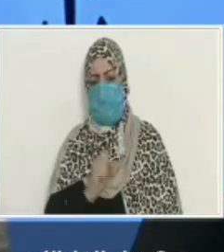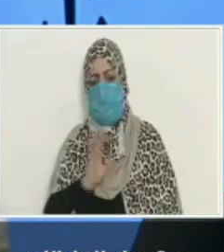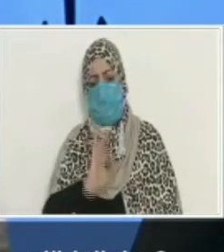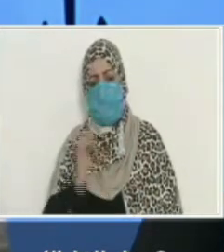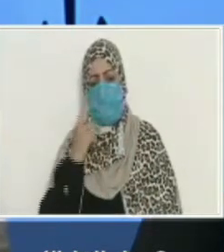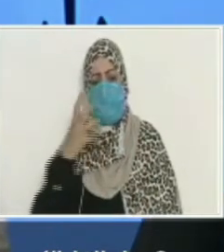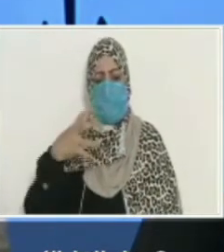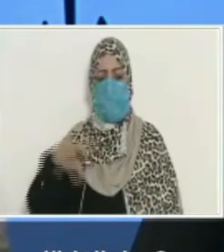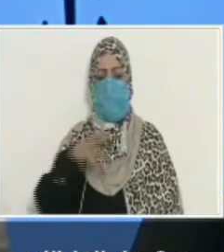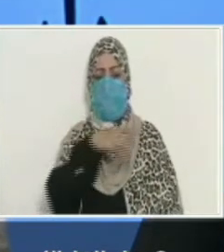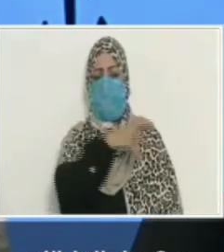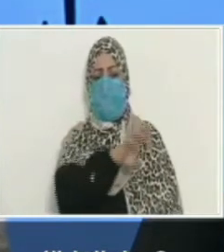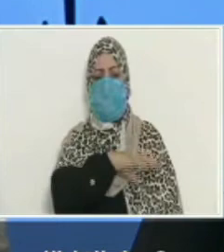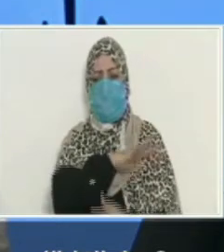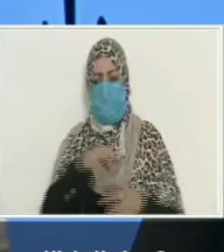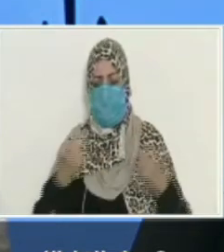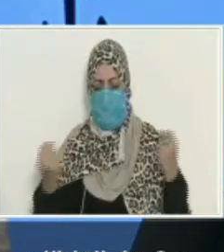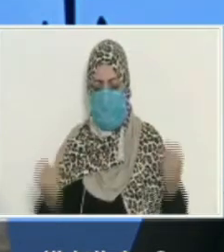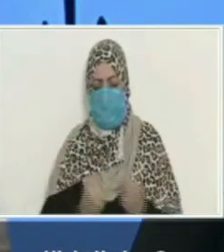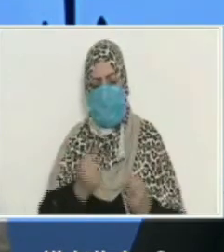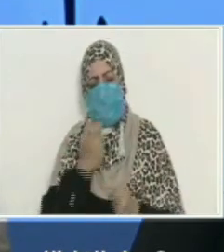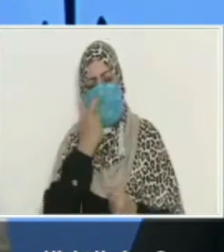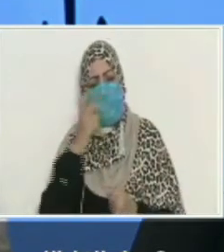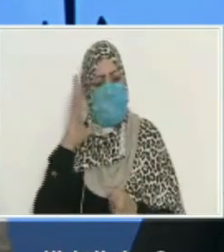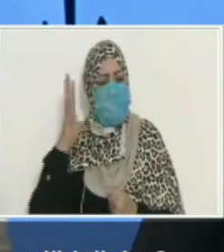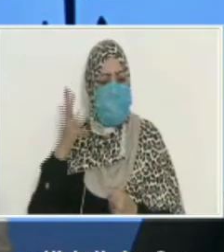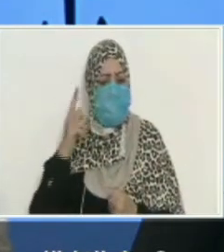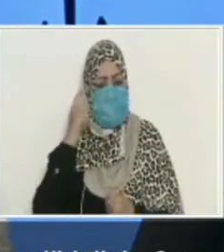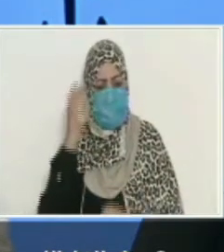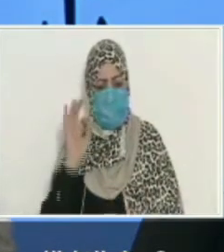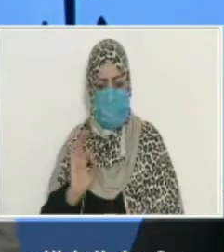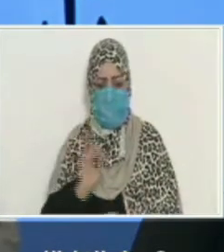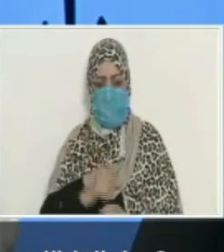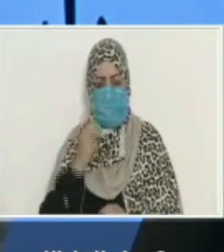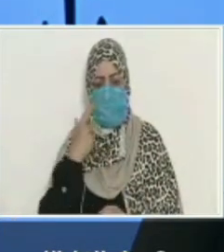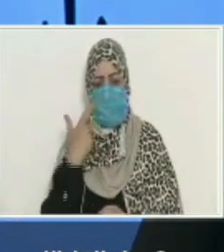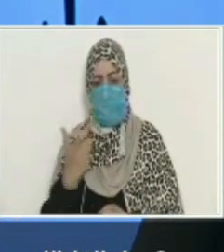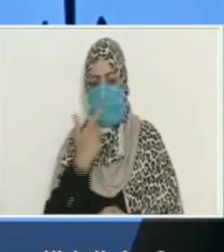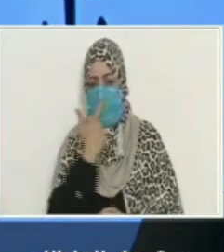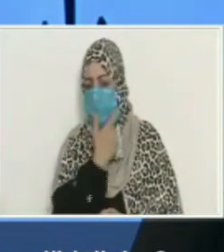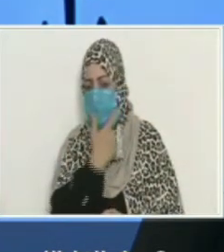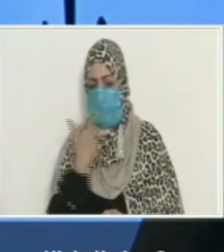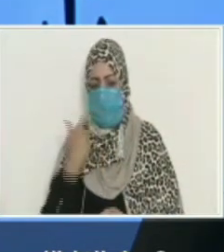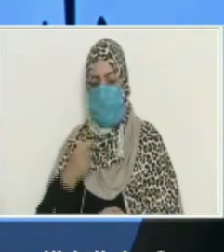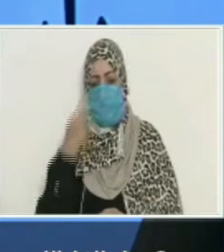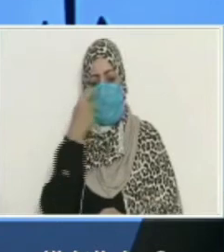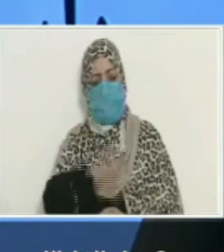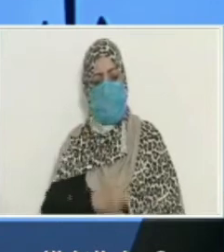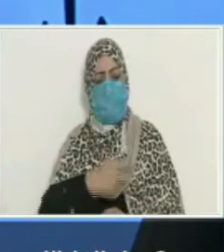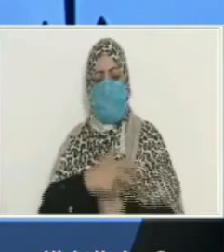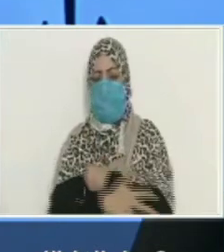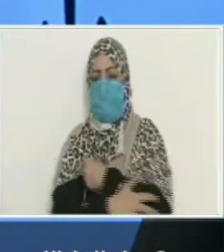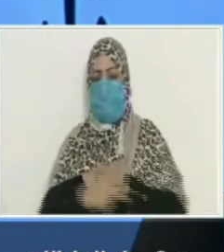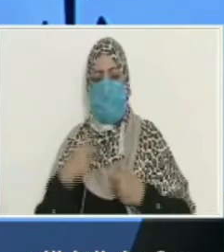أن من دفع زكاة الفطر نقدا متبعا لقول من يرى أن زوازها فصح أنها